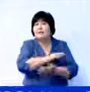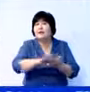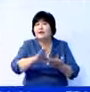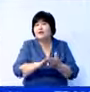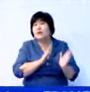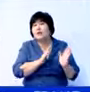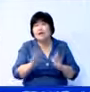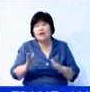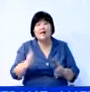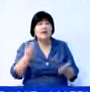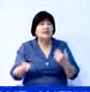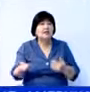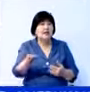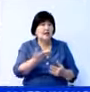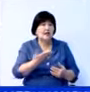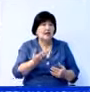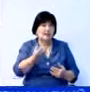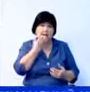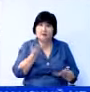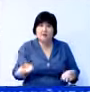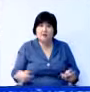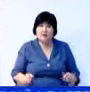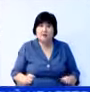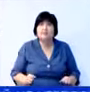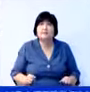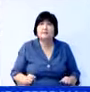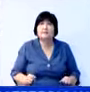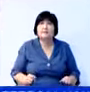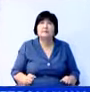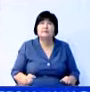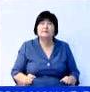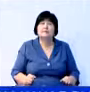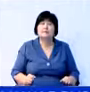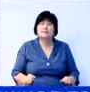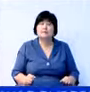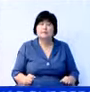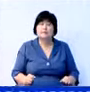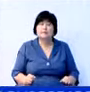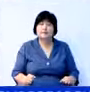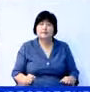санитарно-дезинфекционного режима, нежели на потепление. Айгерим Курмангали, Бугимбай Абасилов, Торихан Кожахметов, телеканал Кызылорда.